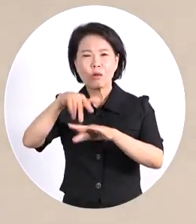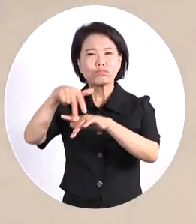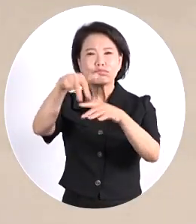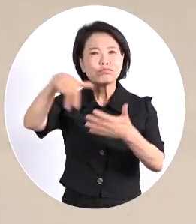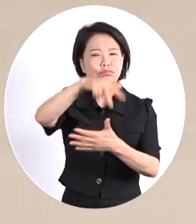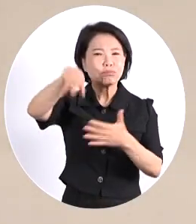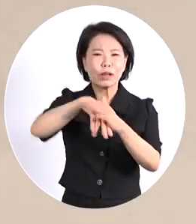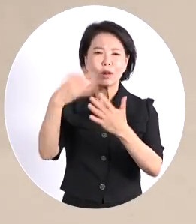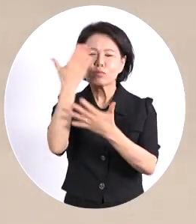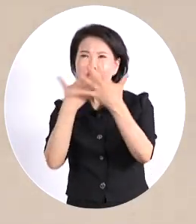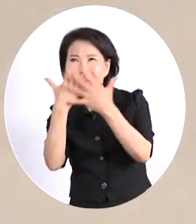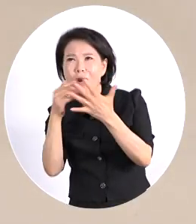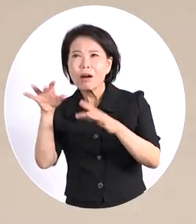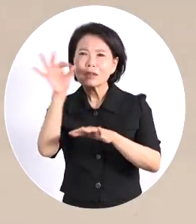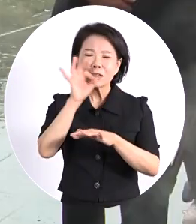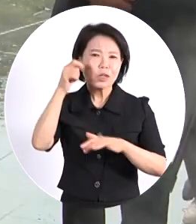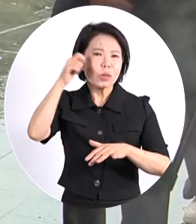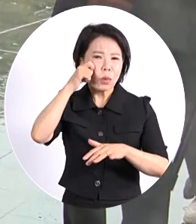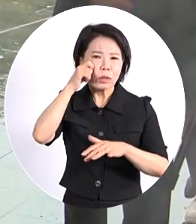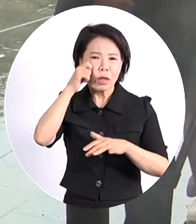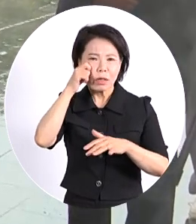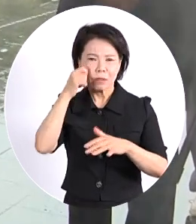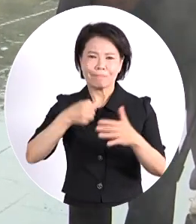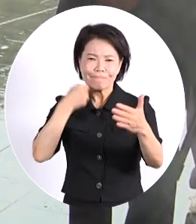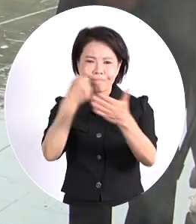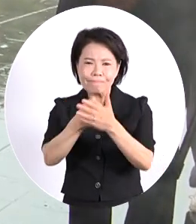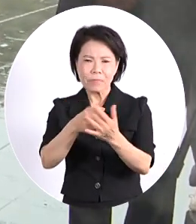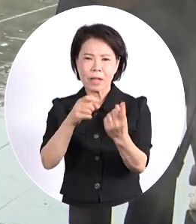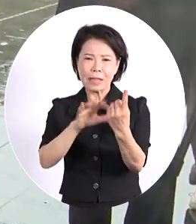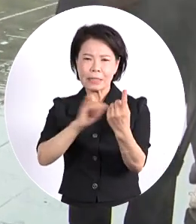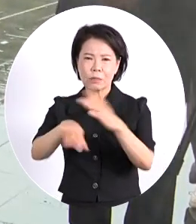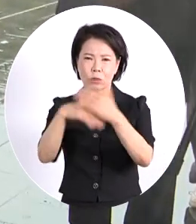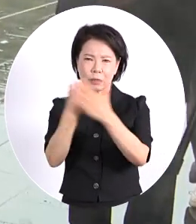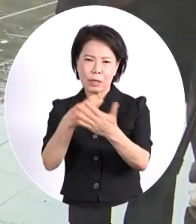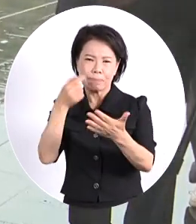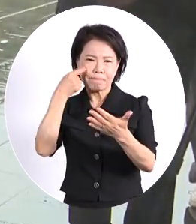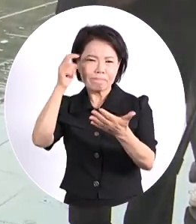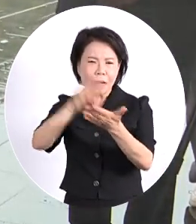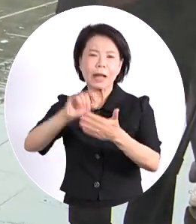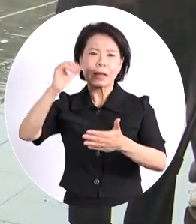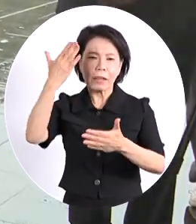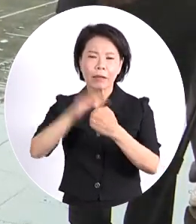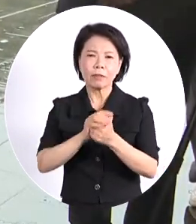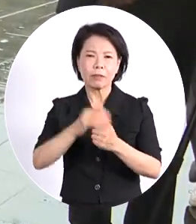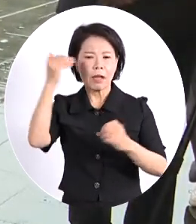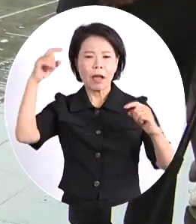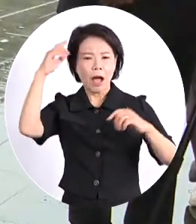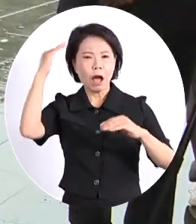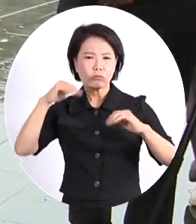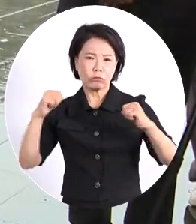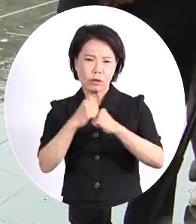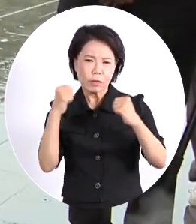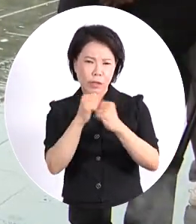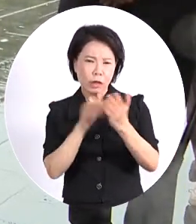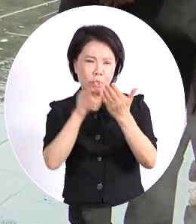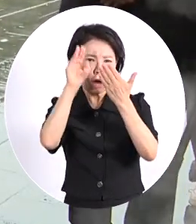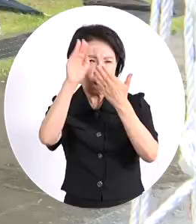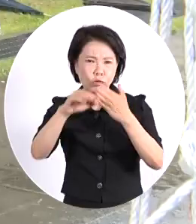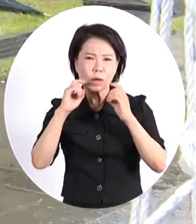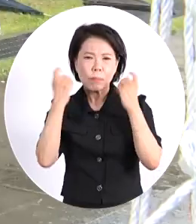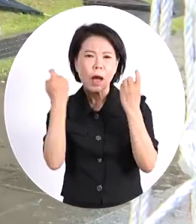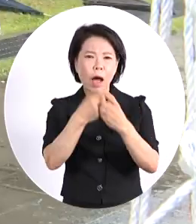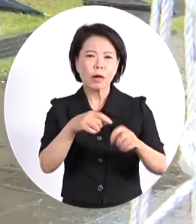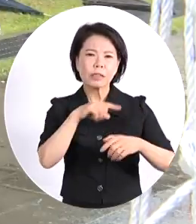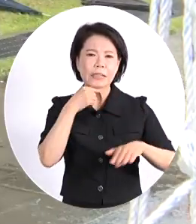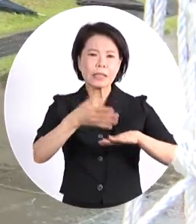이름을 반드시 되찾겠다는 결의를 새롭게 다지는 자리였는데요. 유족들은 한국전쟁 전후 민간인